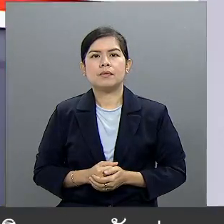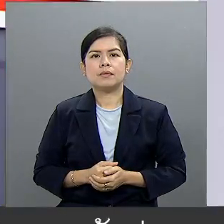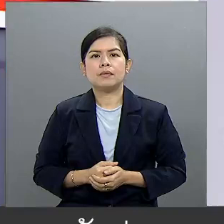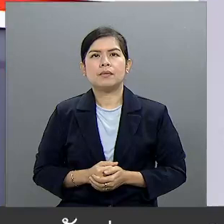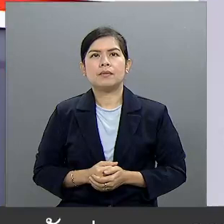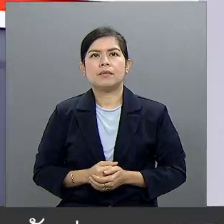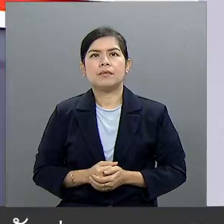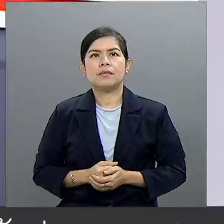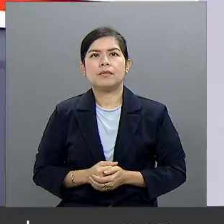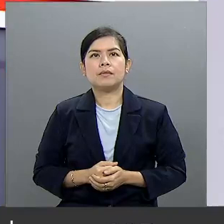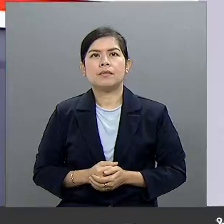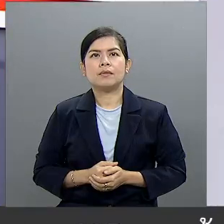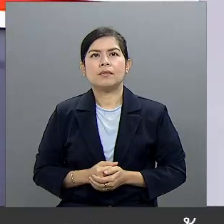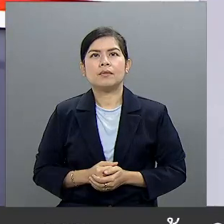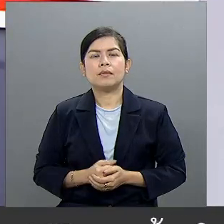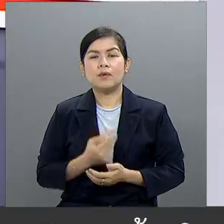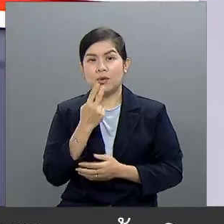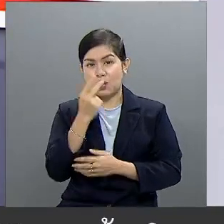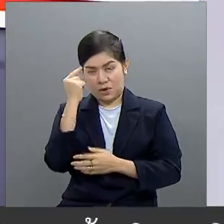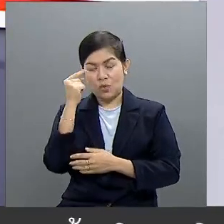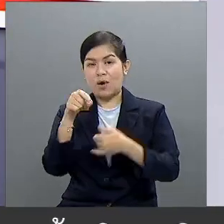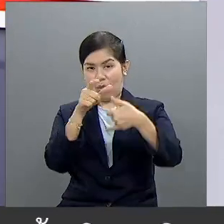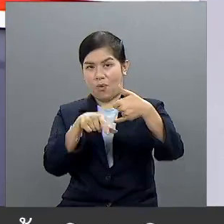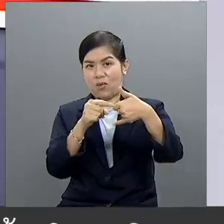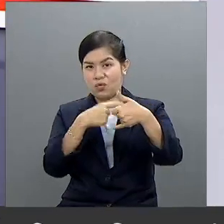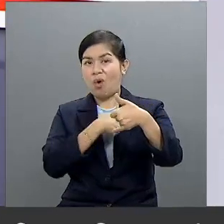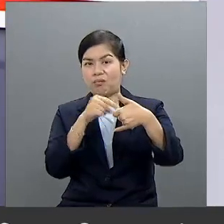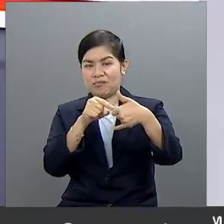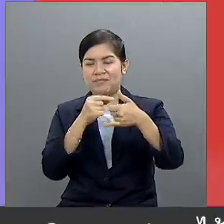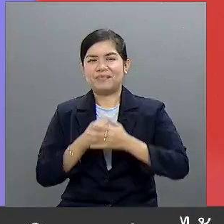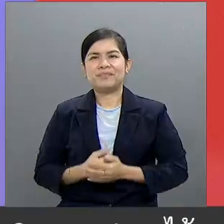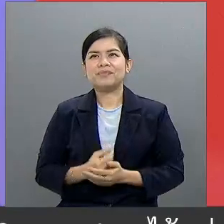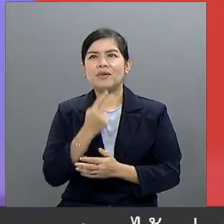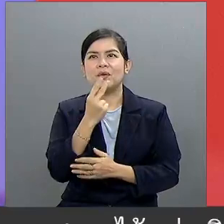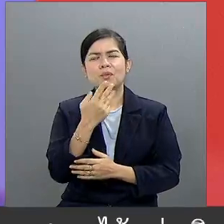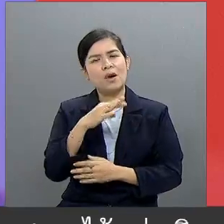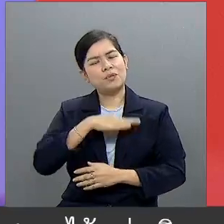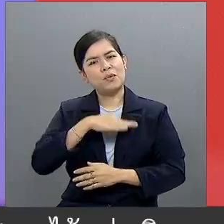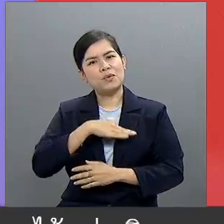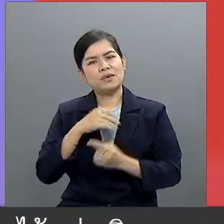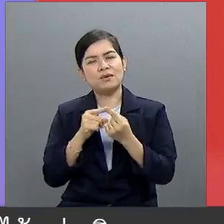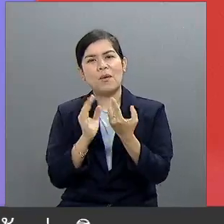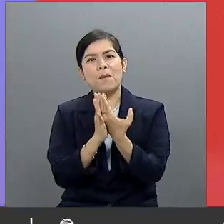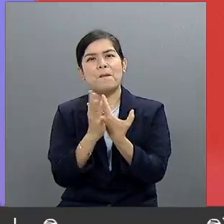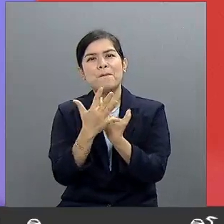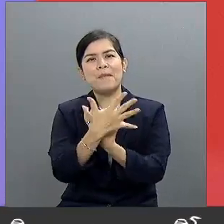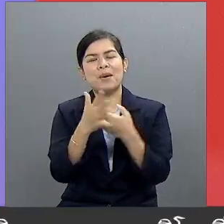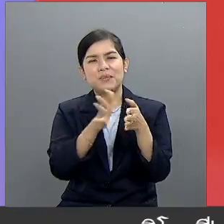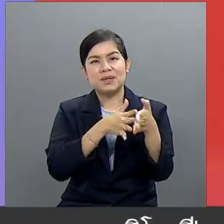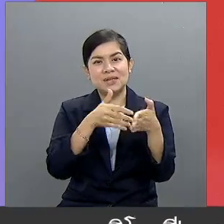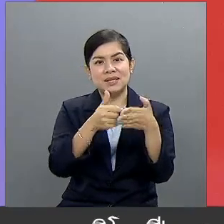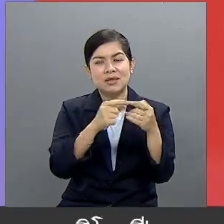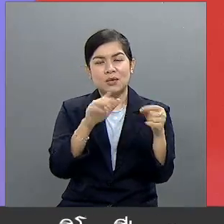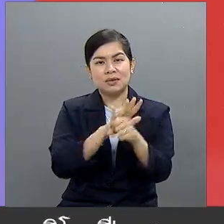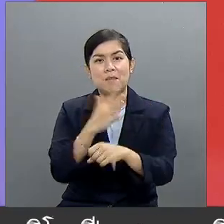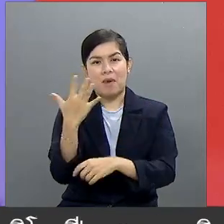ชาเมพรถูกใจสิ่งนี้นะ เนี่ยผมกำลังจะบอกว่าเป็นอีกหนึ่งเมนูที่ดูแล้วเนี่ยผักเนี่ยครบ5สีเลยรับรองว่ากินเข้าไปเนี่ยสุขภาพเ